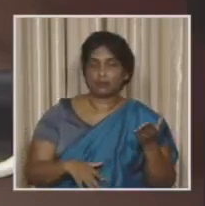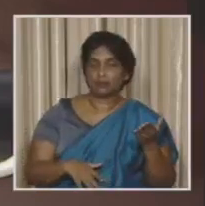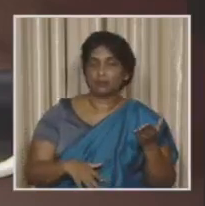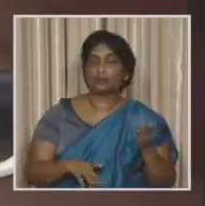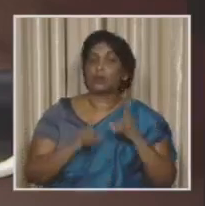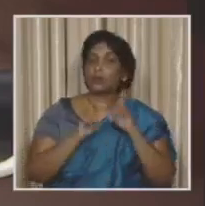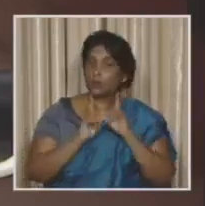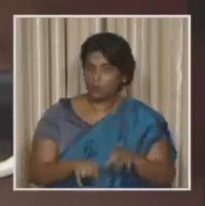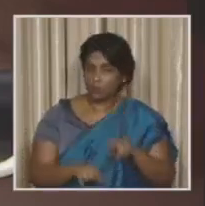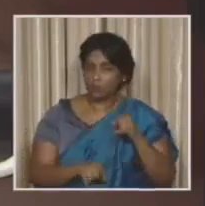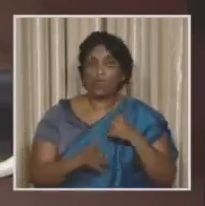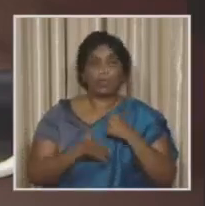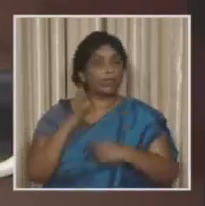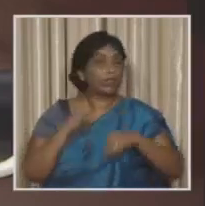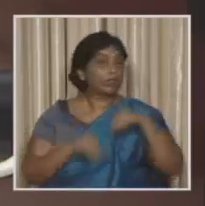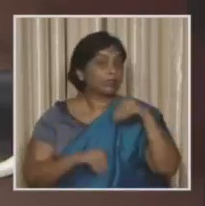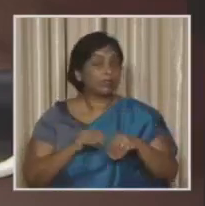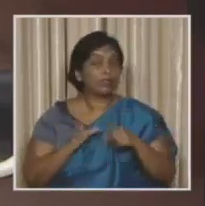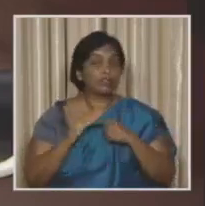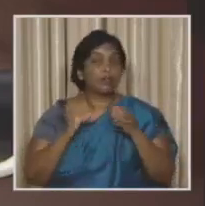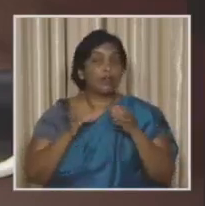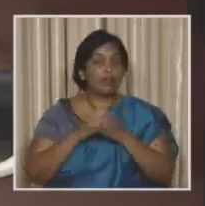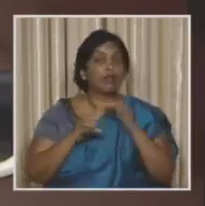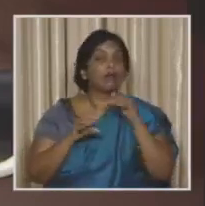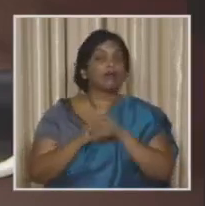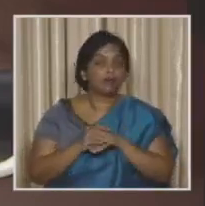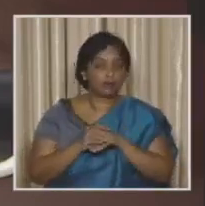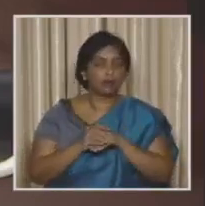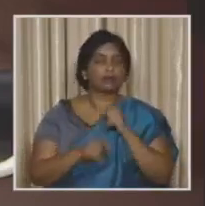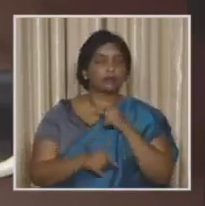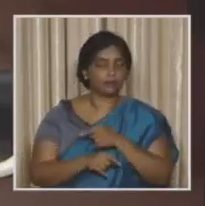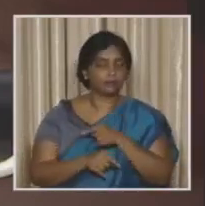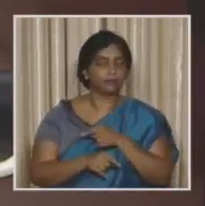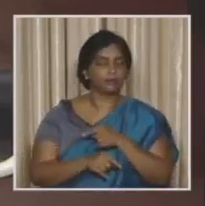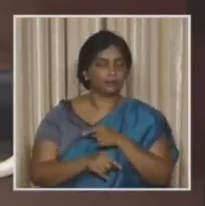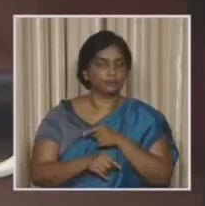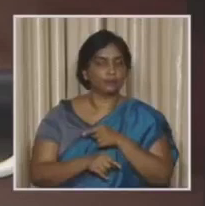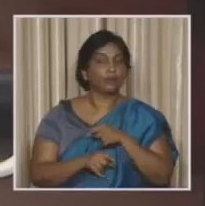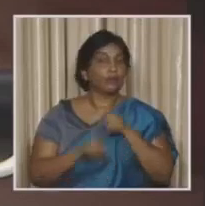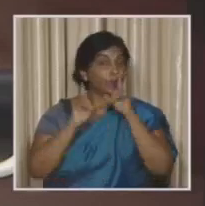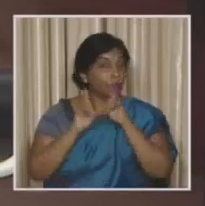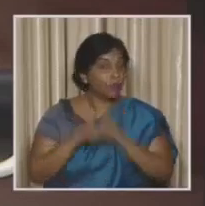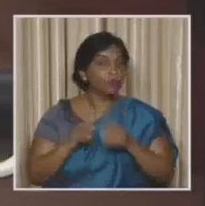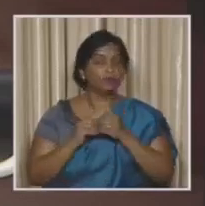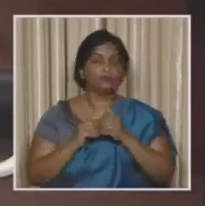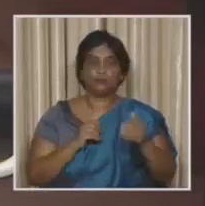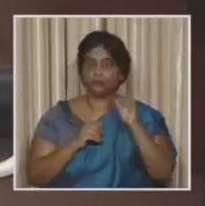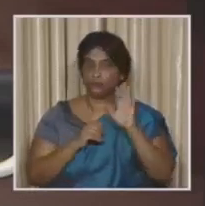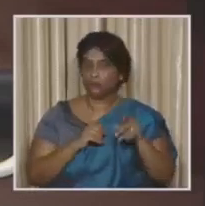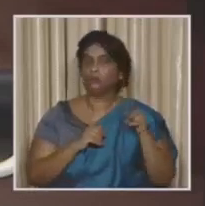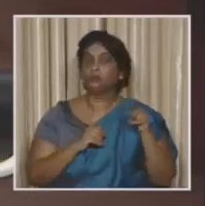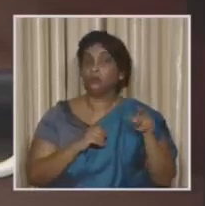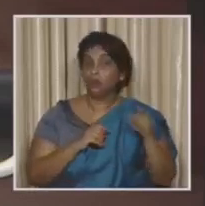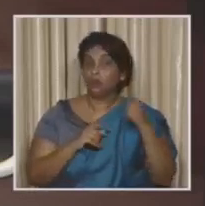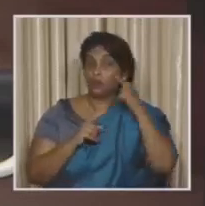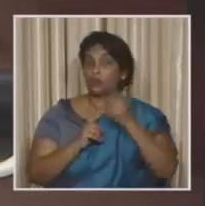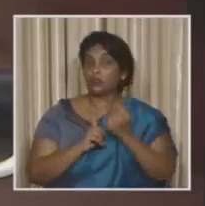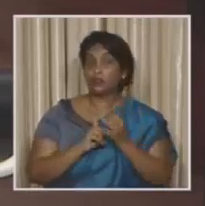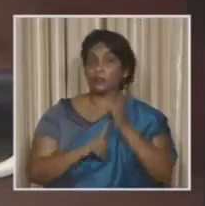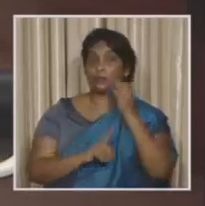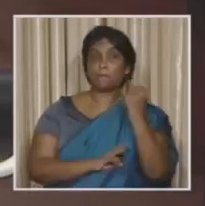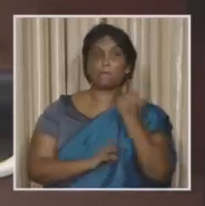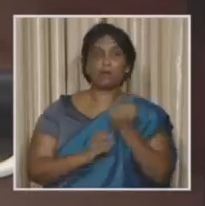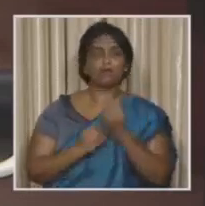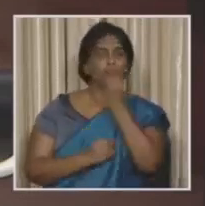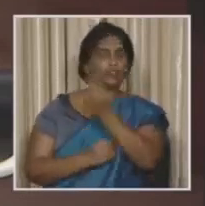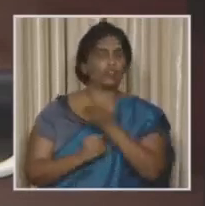ඒ නිසා දේශපාලන අධිකාරියක් පිහිටවන්නේ ඒකට තමයි ගරු මන්ත්‍රීතුමනි. මෙවැනි තත්ත්වයක් ඇති වුණාම ඔහුට විධායක බලය දීලා තියෙන